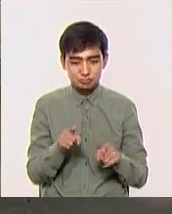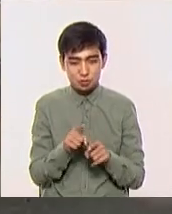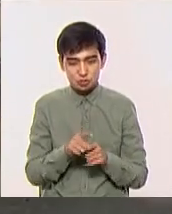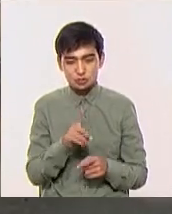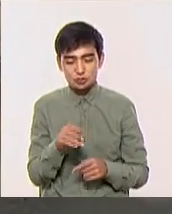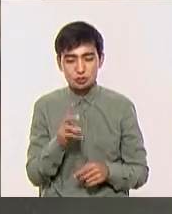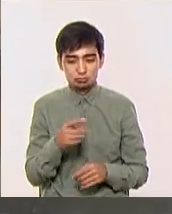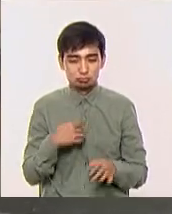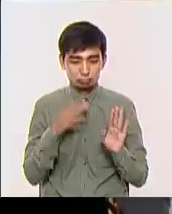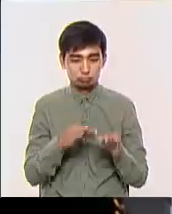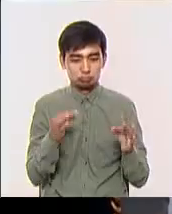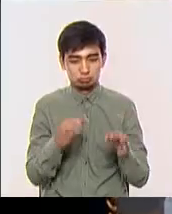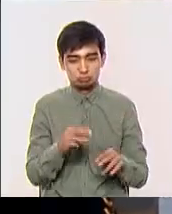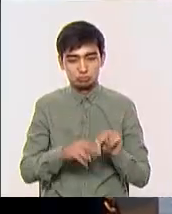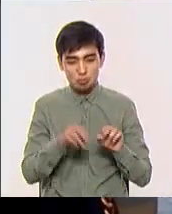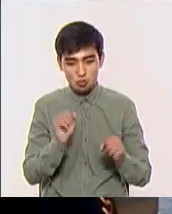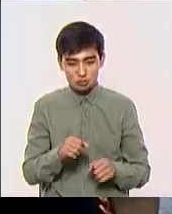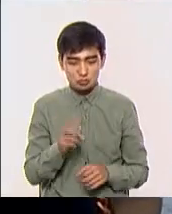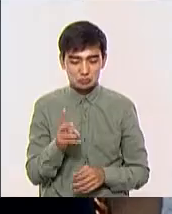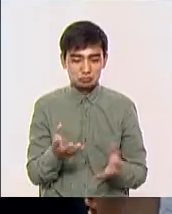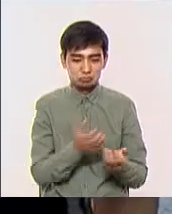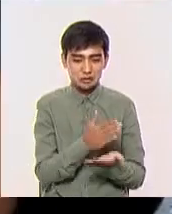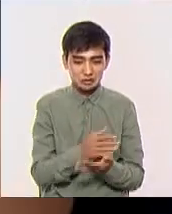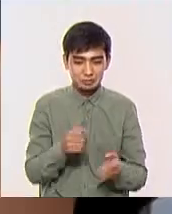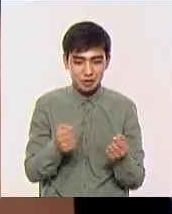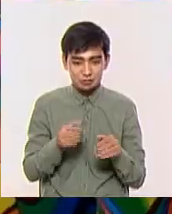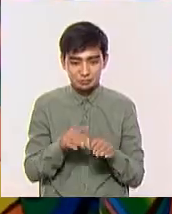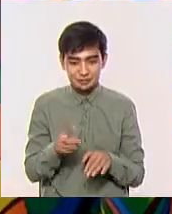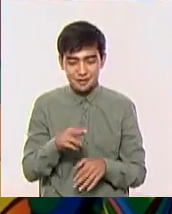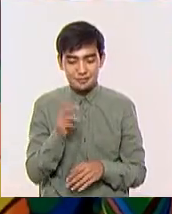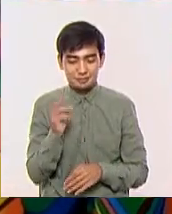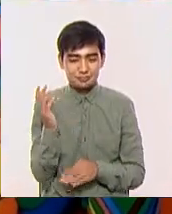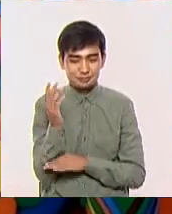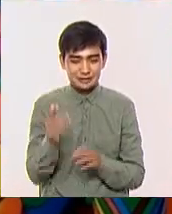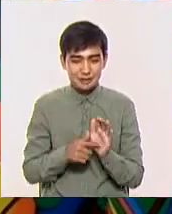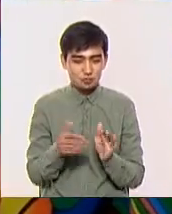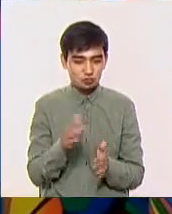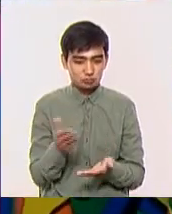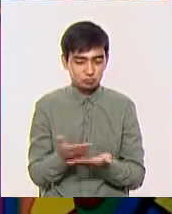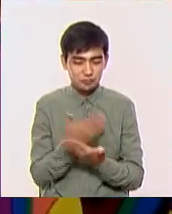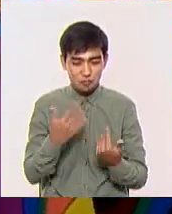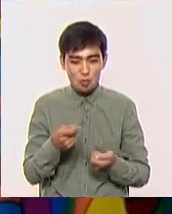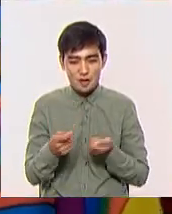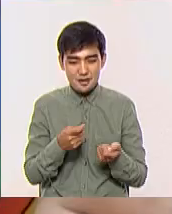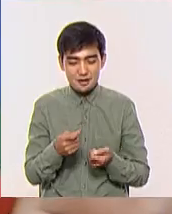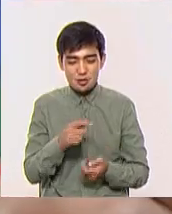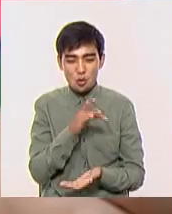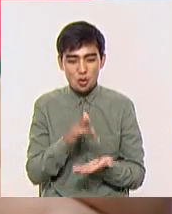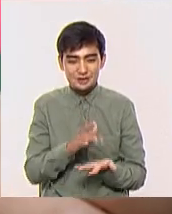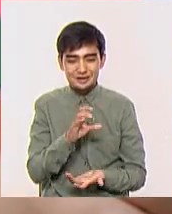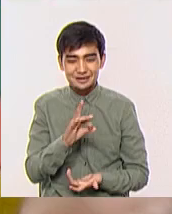за строительство парковки. Сейчас подрядчик спилил уже 7 деревьев, но в Управлении развития комфортной городской среды